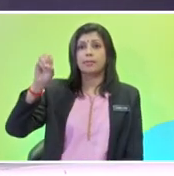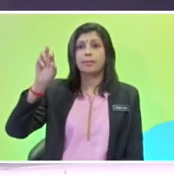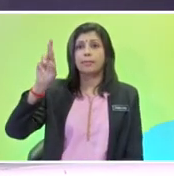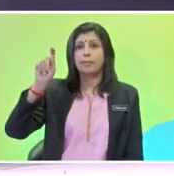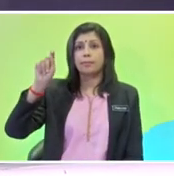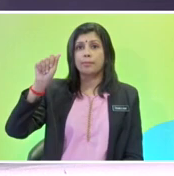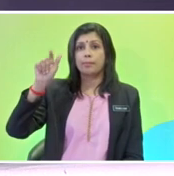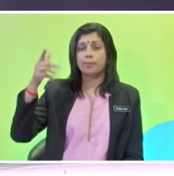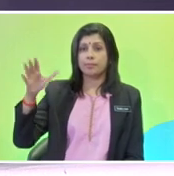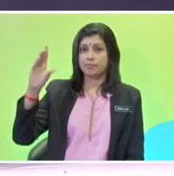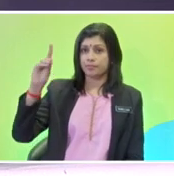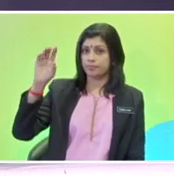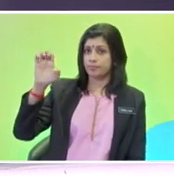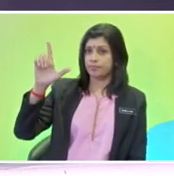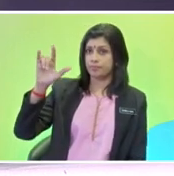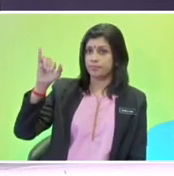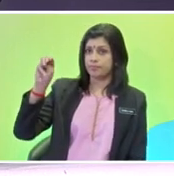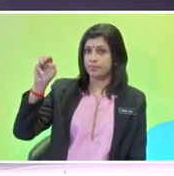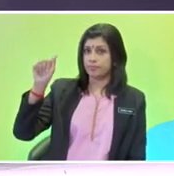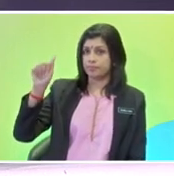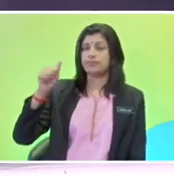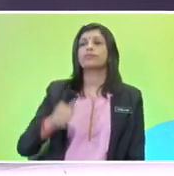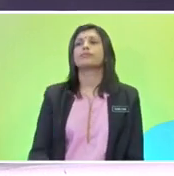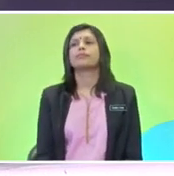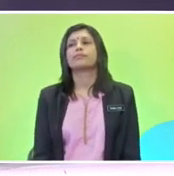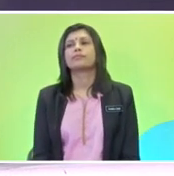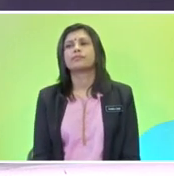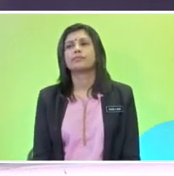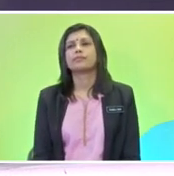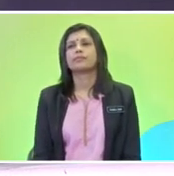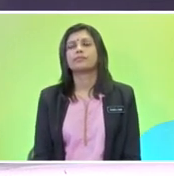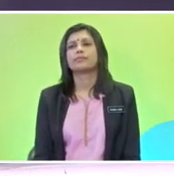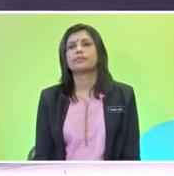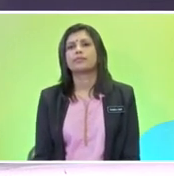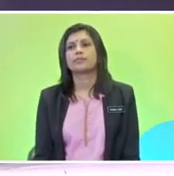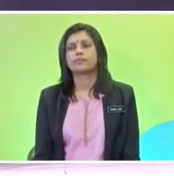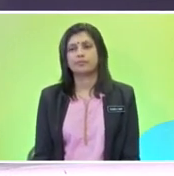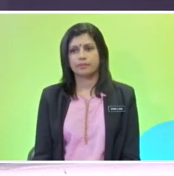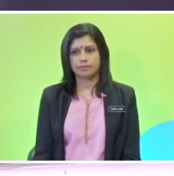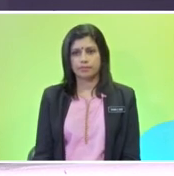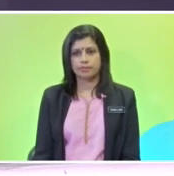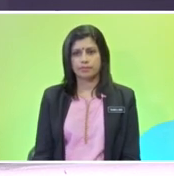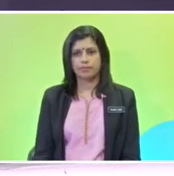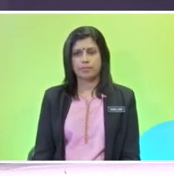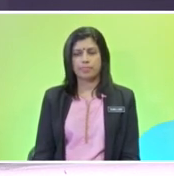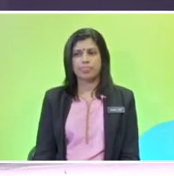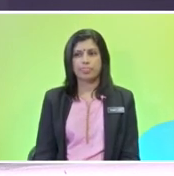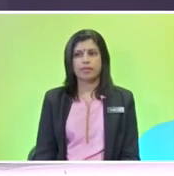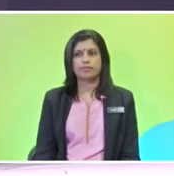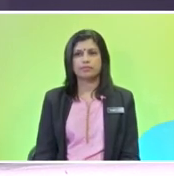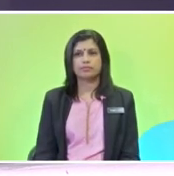di portal The 5. Okey. Dapatkan bahan-bahan dalam foto